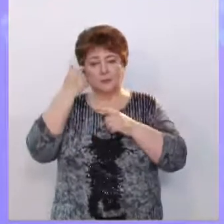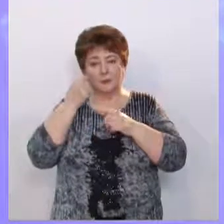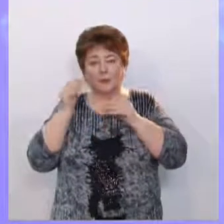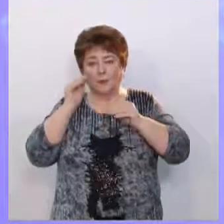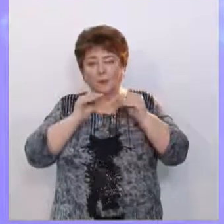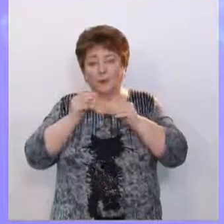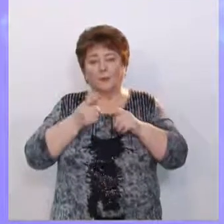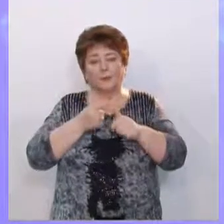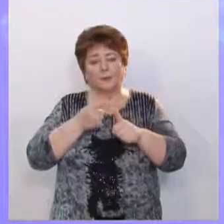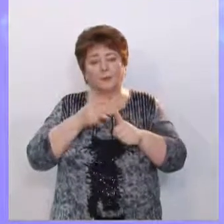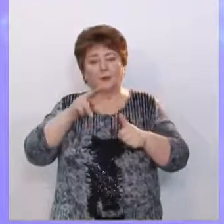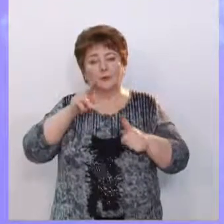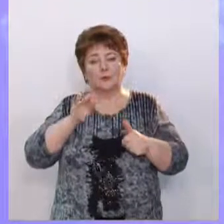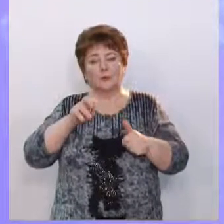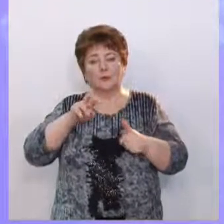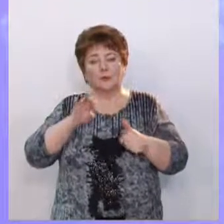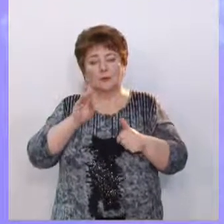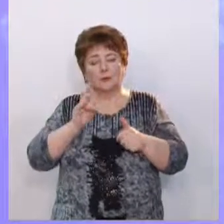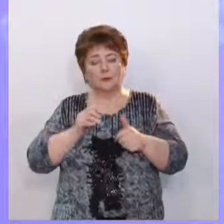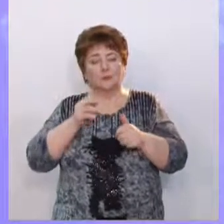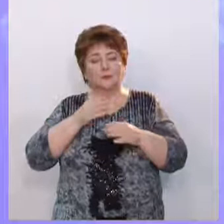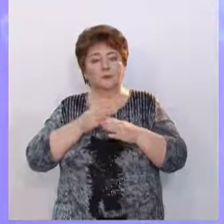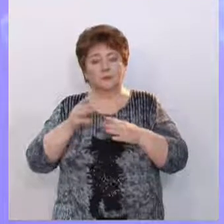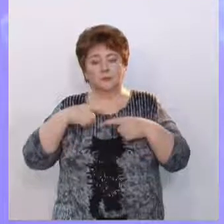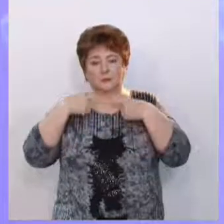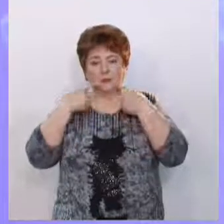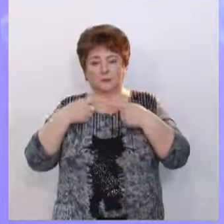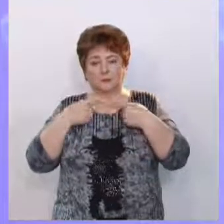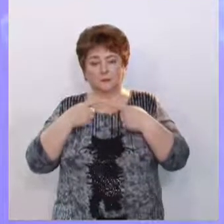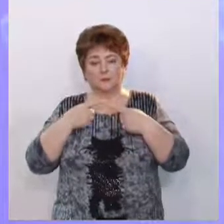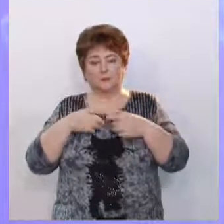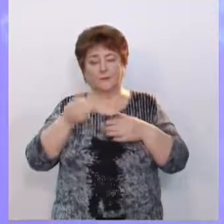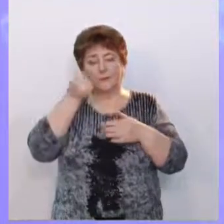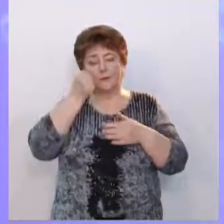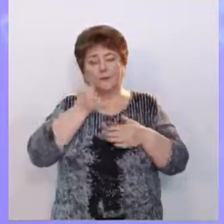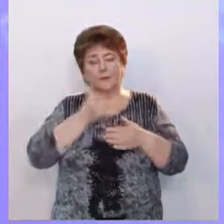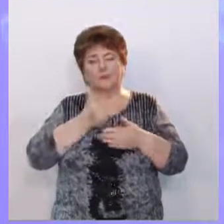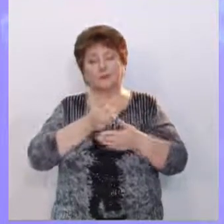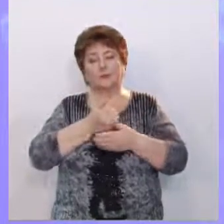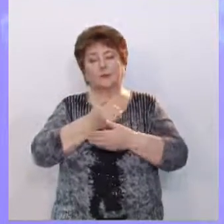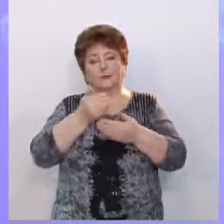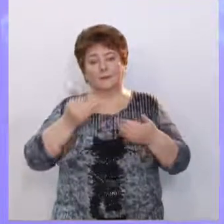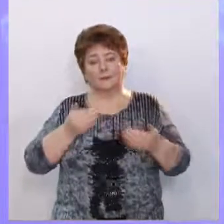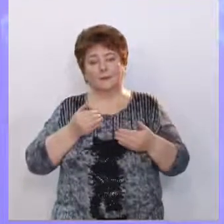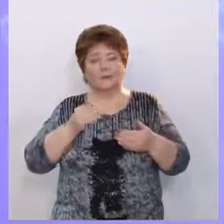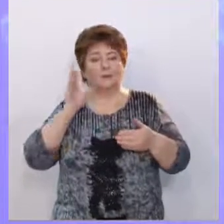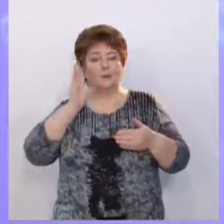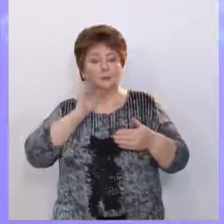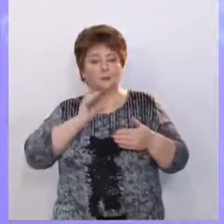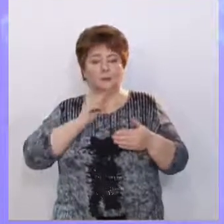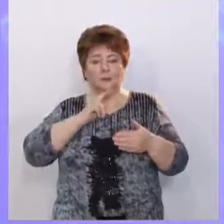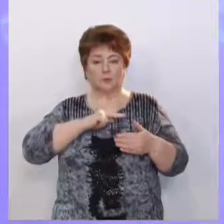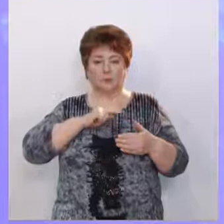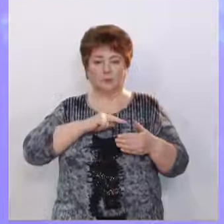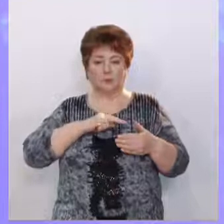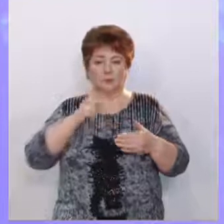знаниями об имени прилагательном как части речи. Спасибо, вы успешно поработали на